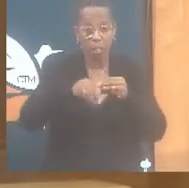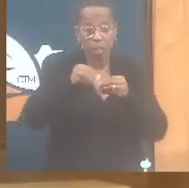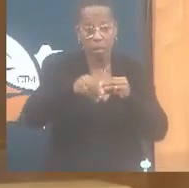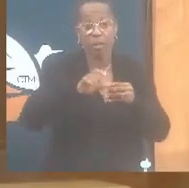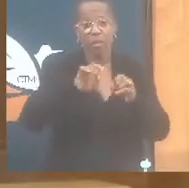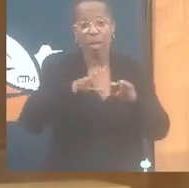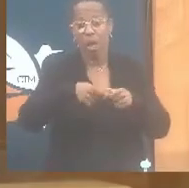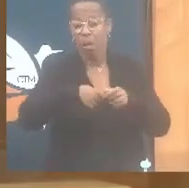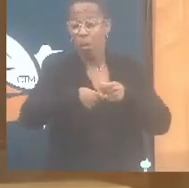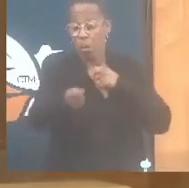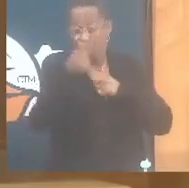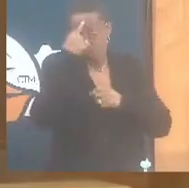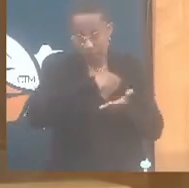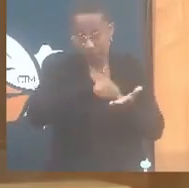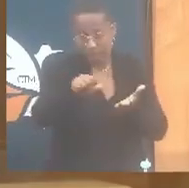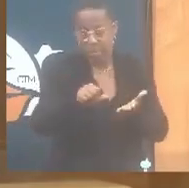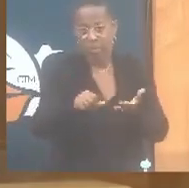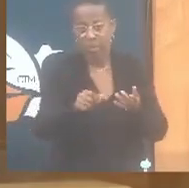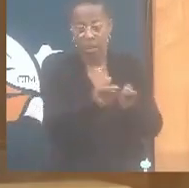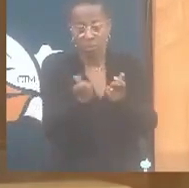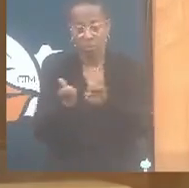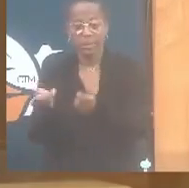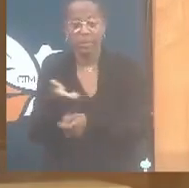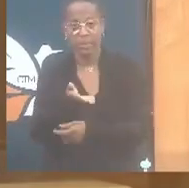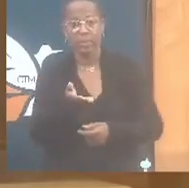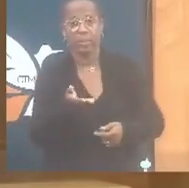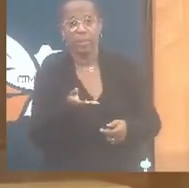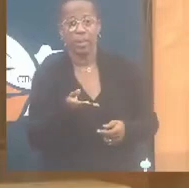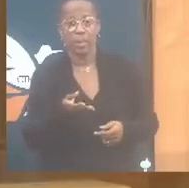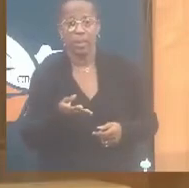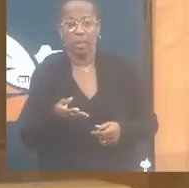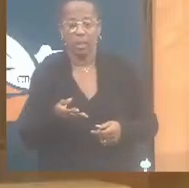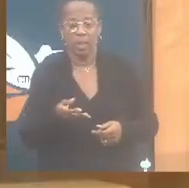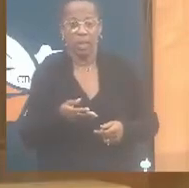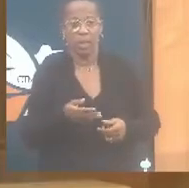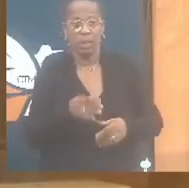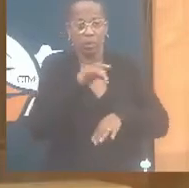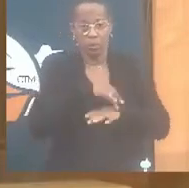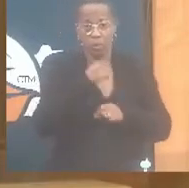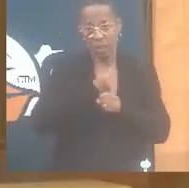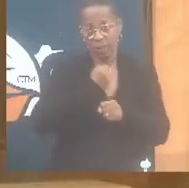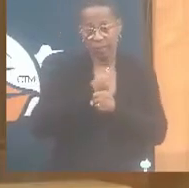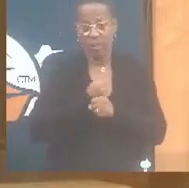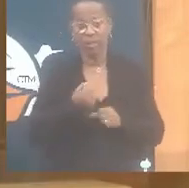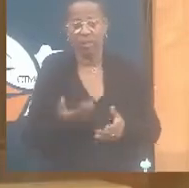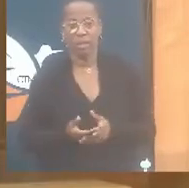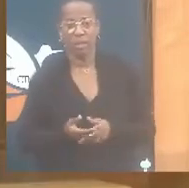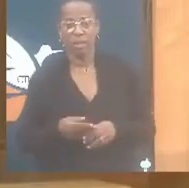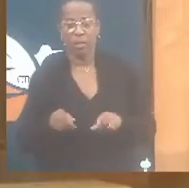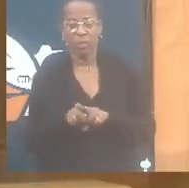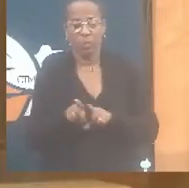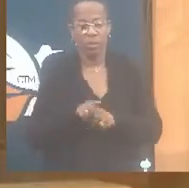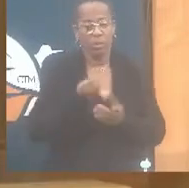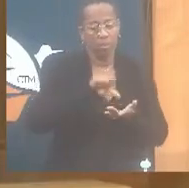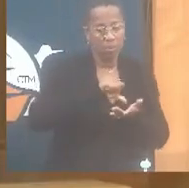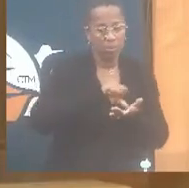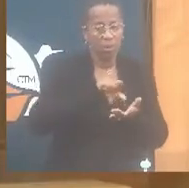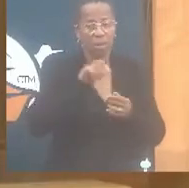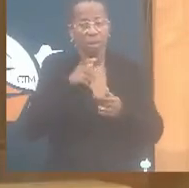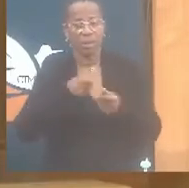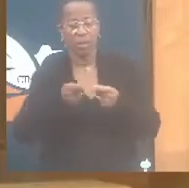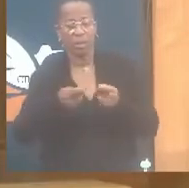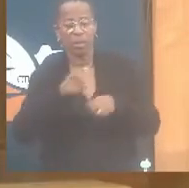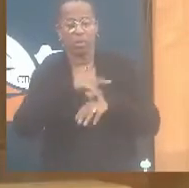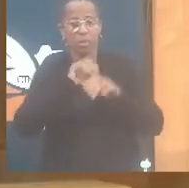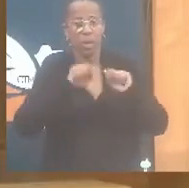pour payer aux prestataires le peu qui ont eu des chantiers ou qui ont eu à fournir, qui ont eu des marchés, ils doivent